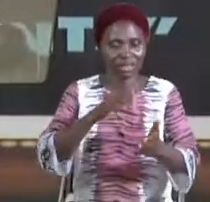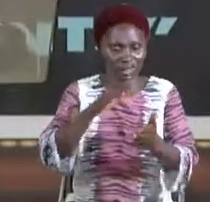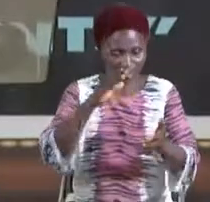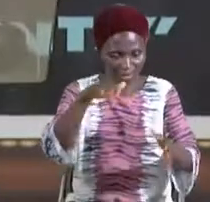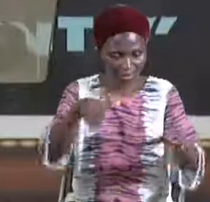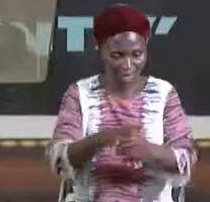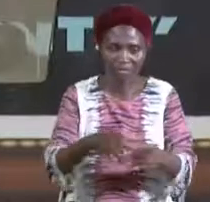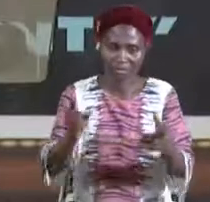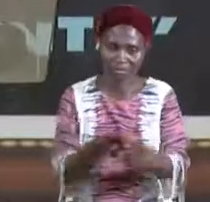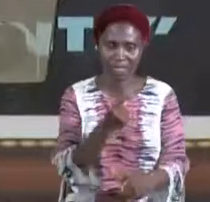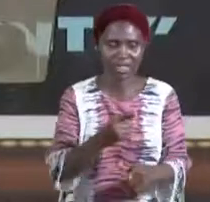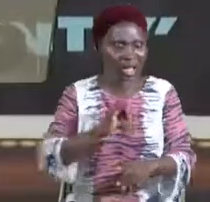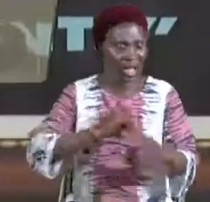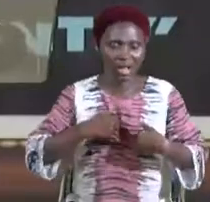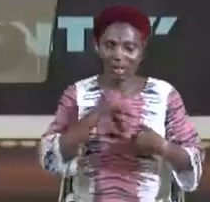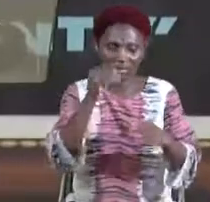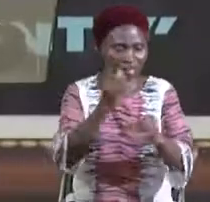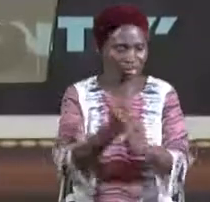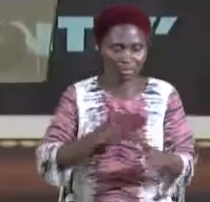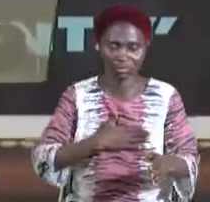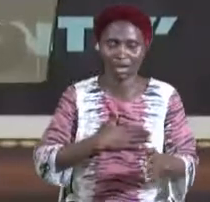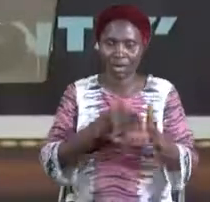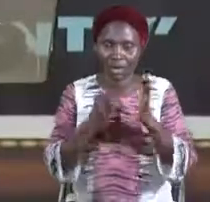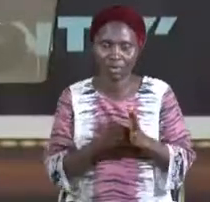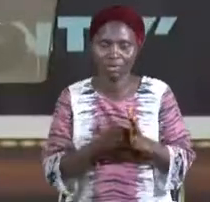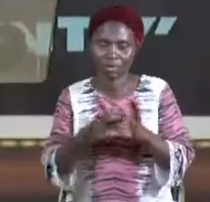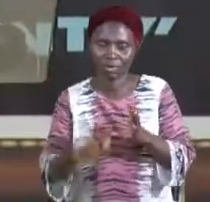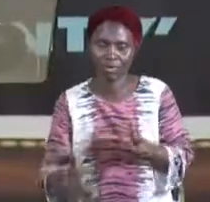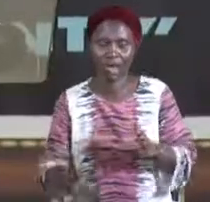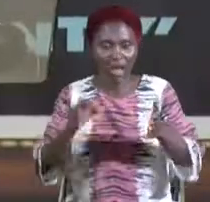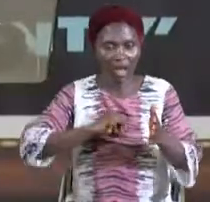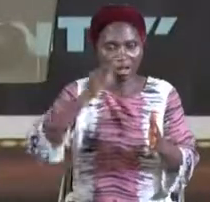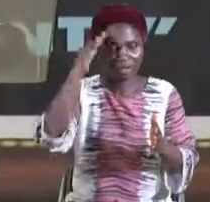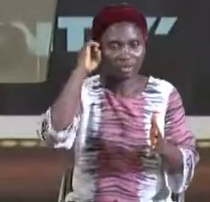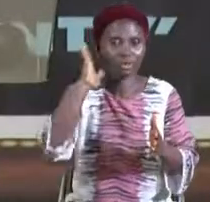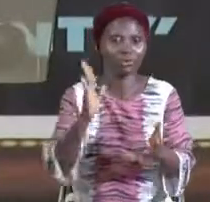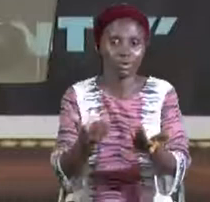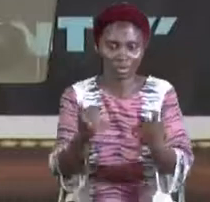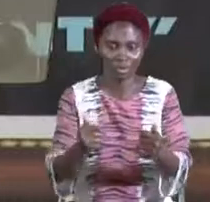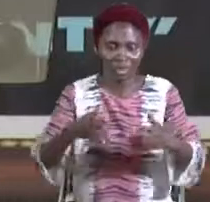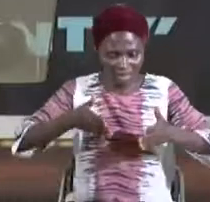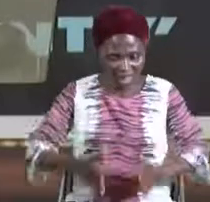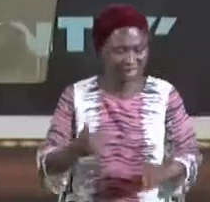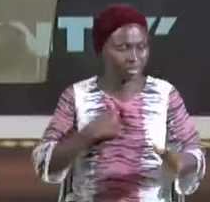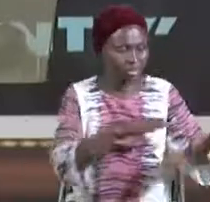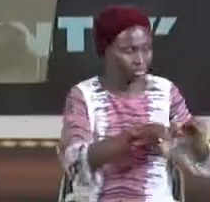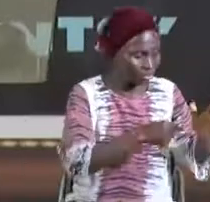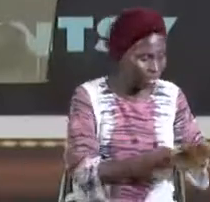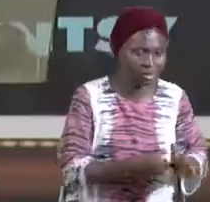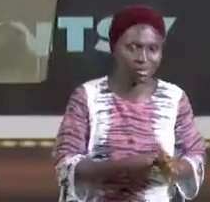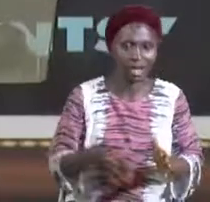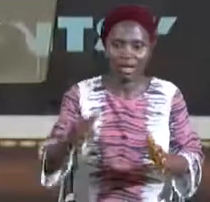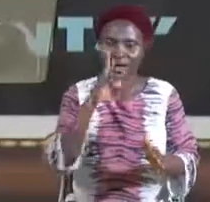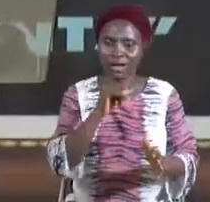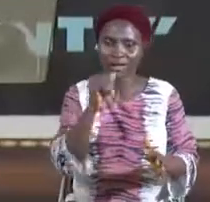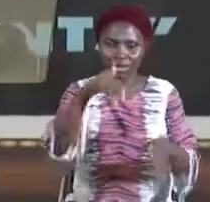n'ai pas encore d'enfant. Que j'ai mes enfants d'abord. Je sais qu'il va venir, mais que je finisse mes études. Je sais qu'il va venir, mais je vais faire ceci. Ils ne sont pas en